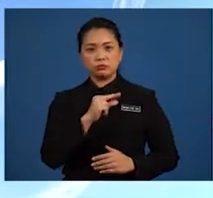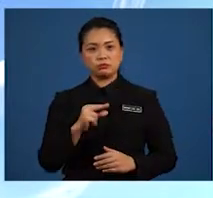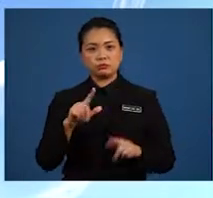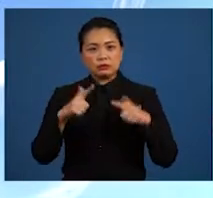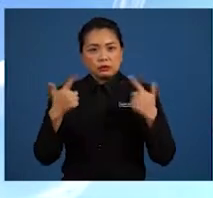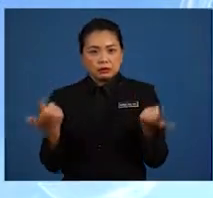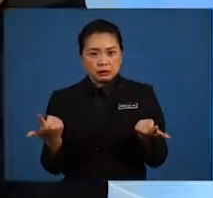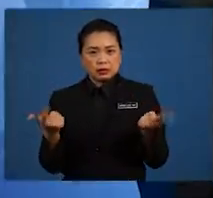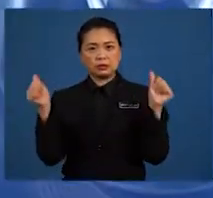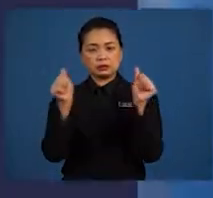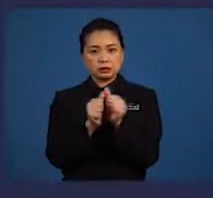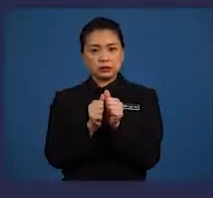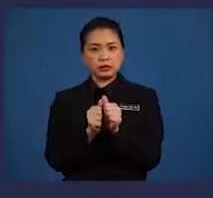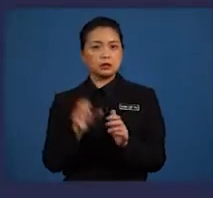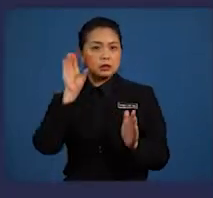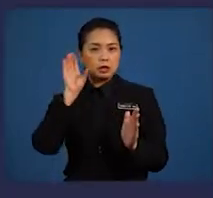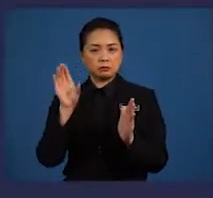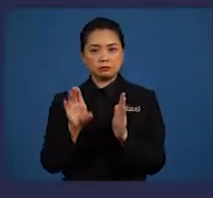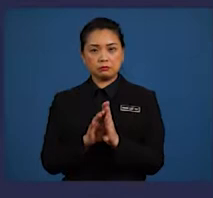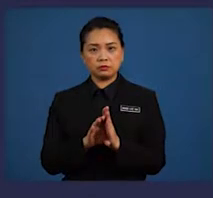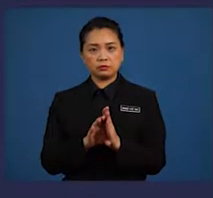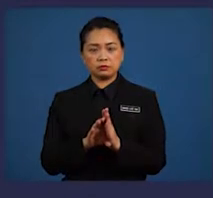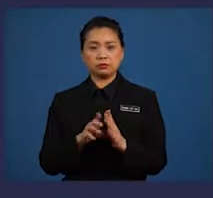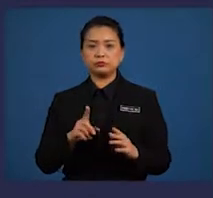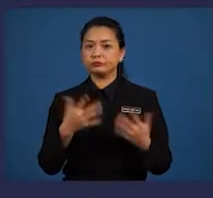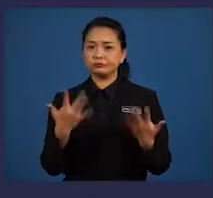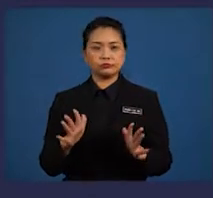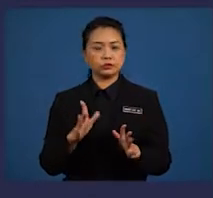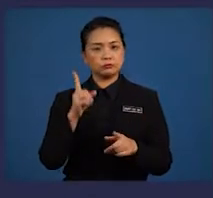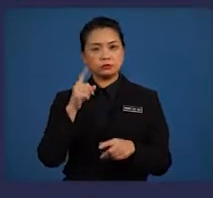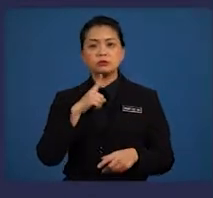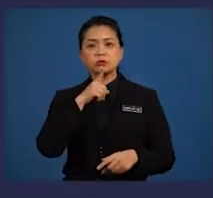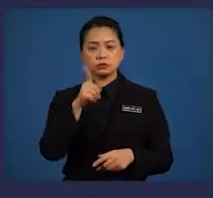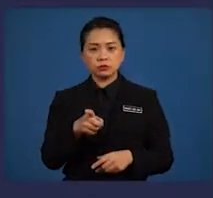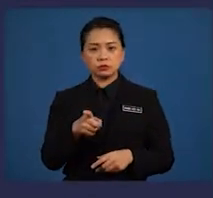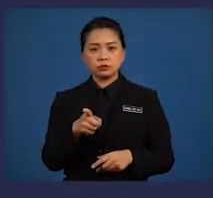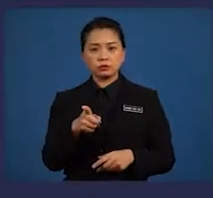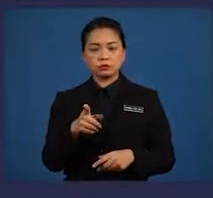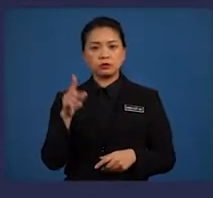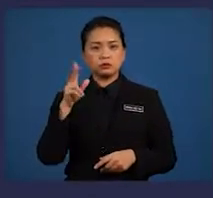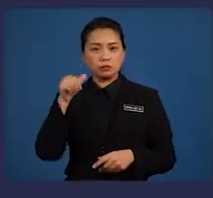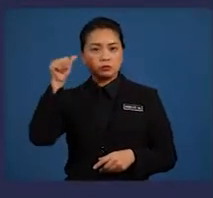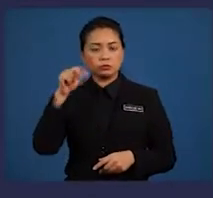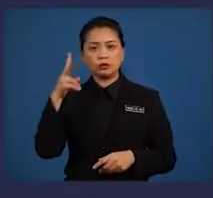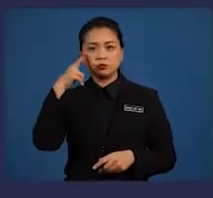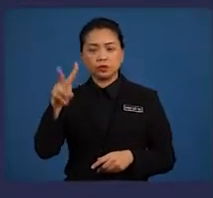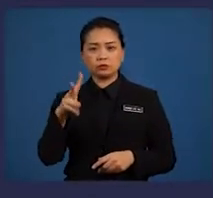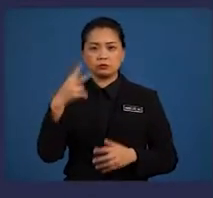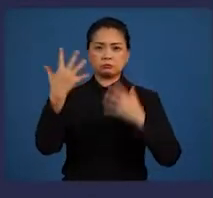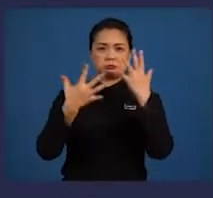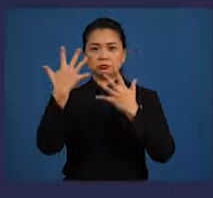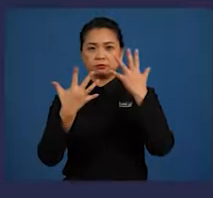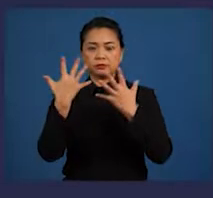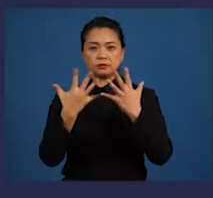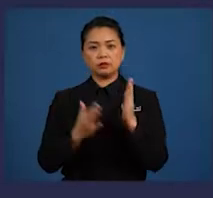dengan widword burung tekukur sudah pasti kesalahan pada dan audio dan video Ini menimbulkan kekeliruan